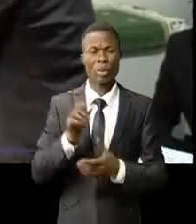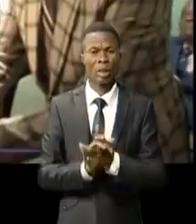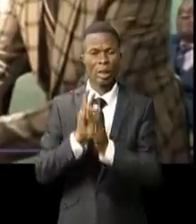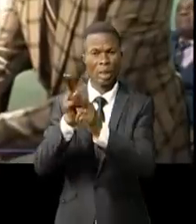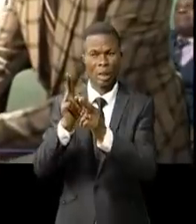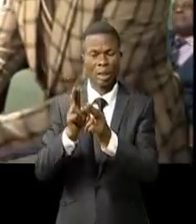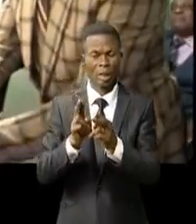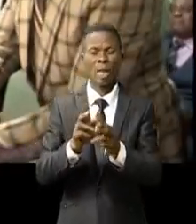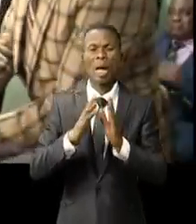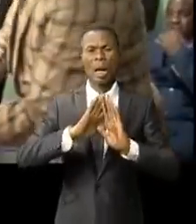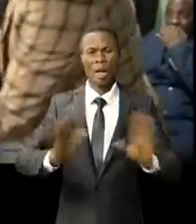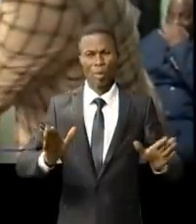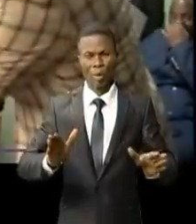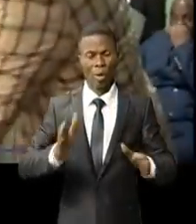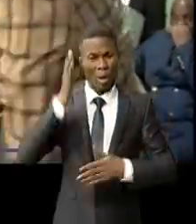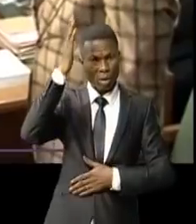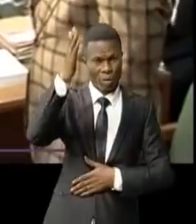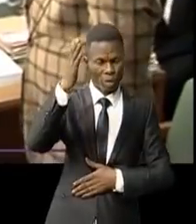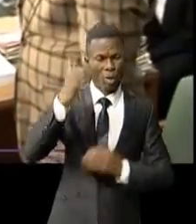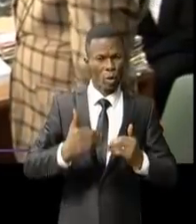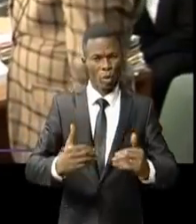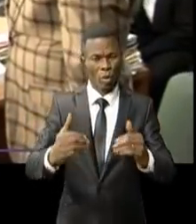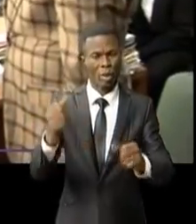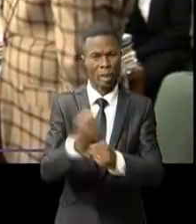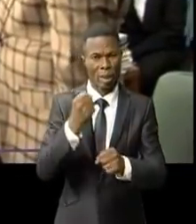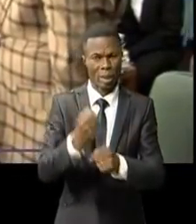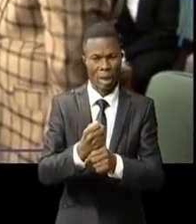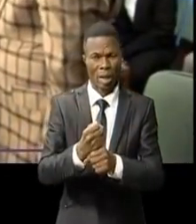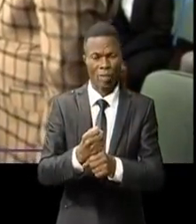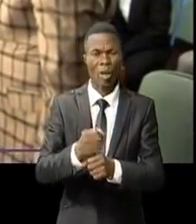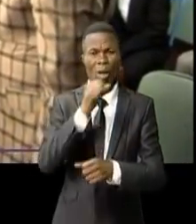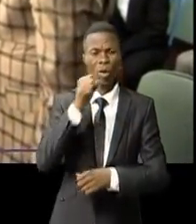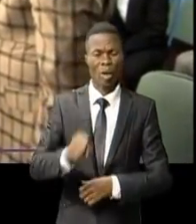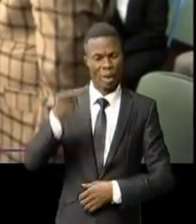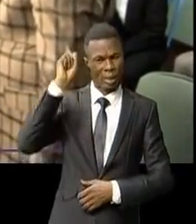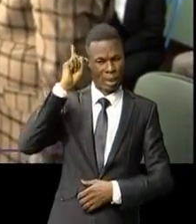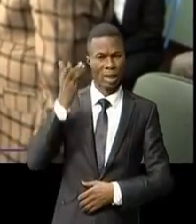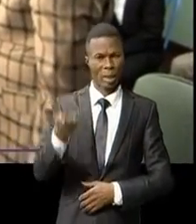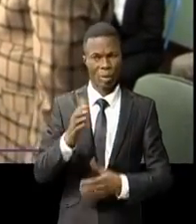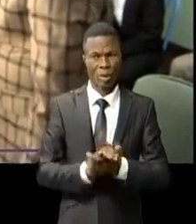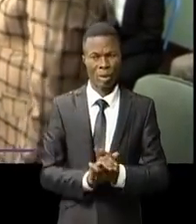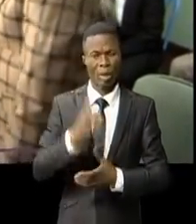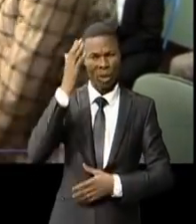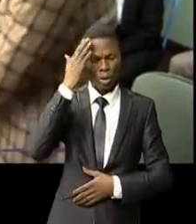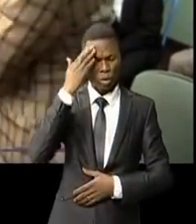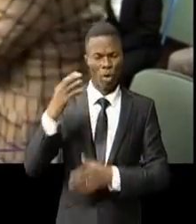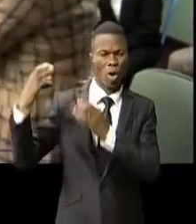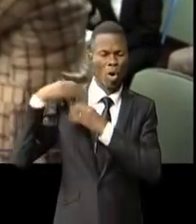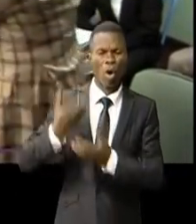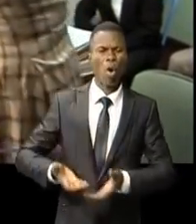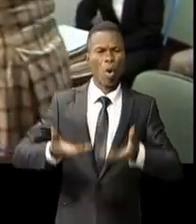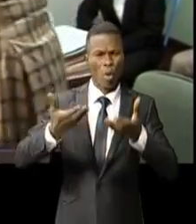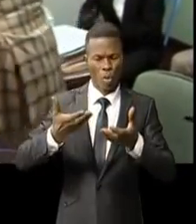sera prépondérant dans l'avenir pour continuer l'œuvre amorcée par ses prédécesseurs. Conscient de la lourde tâche qui